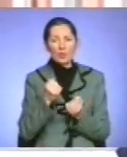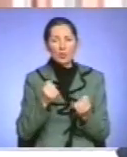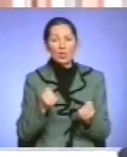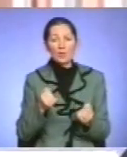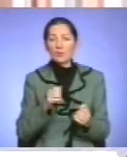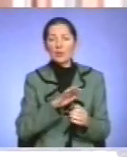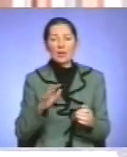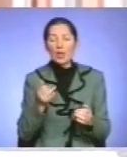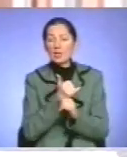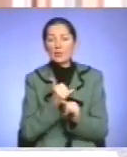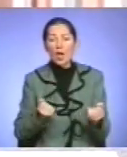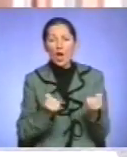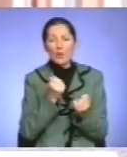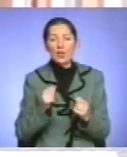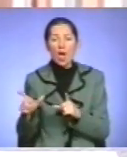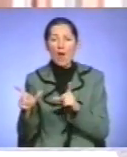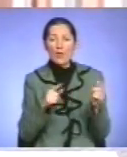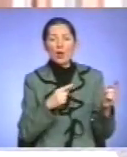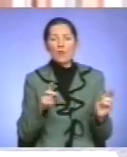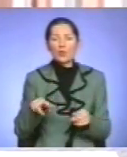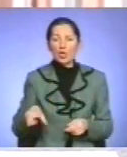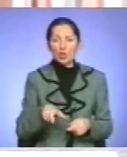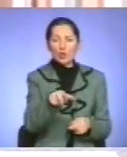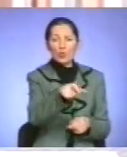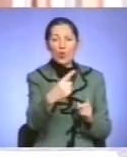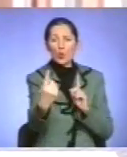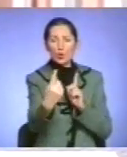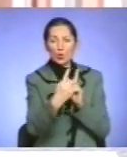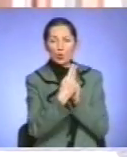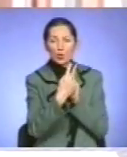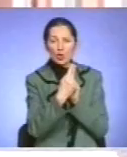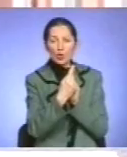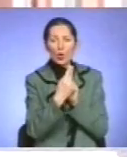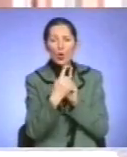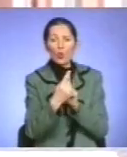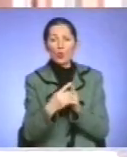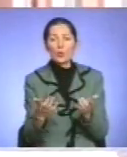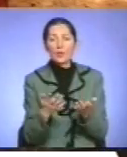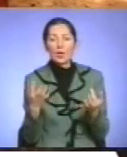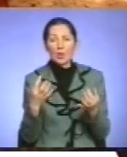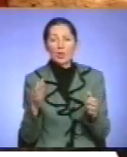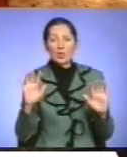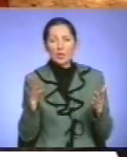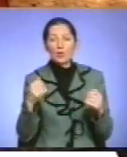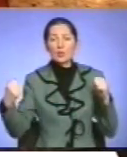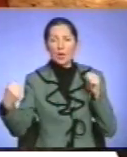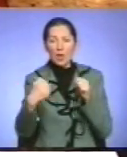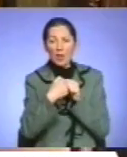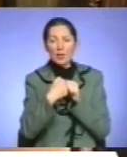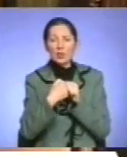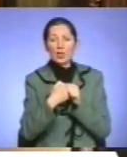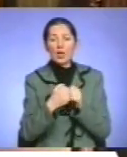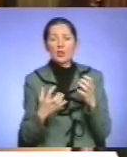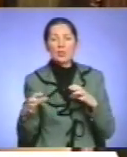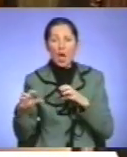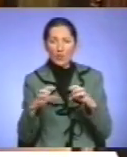ВАЗ-2109 не впорався з керуванням, виїхав на смугу зустрічного руху, де допустив зіткнення з автобусом «Мерседес-Бенц». Ті, хто бачив уже наслідки страшної